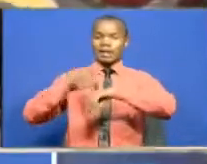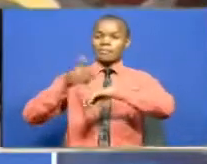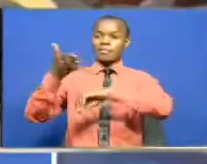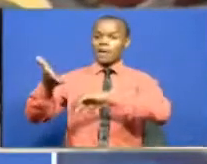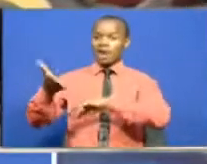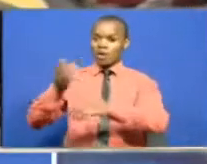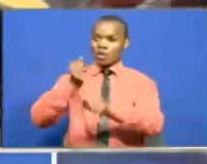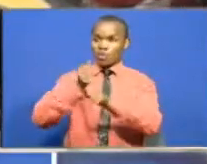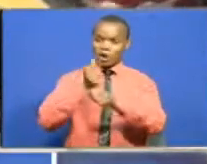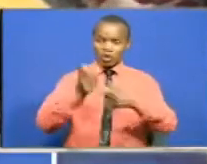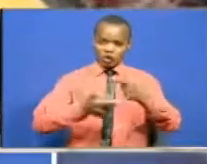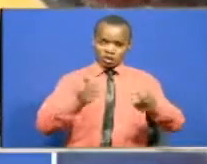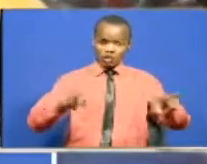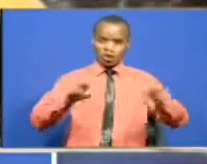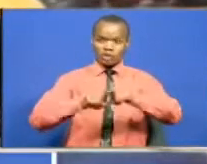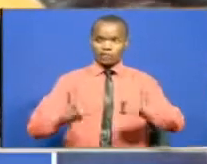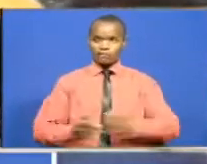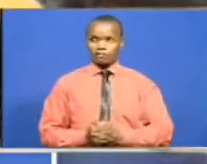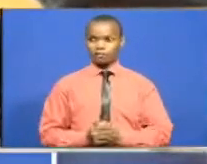inaendelea.